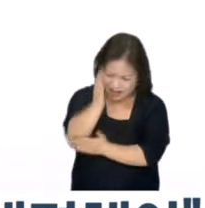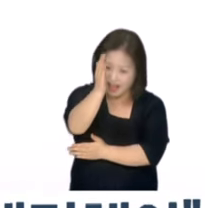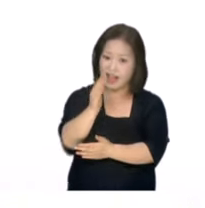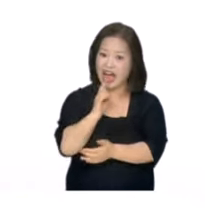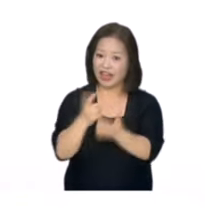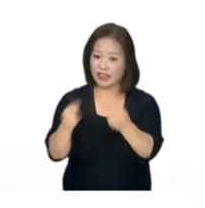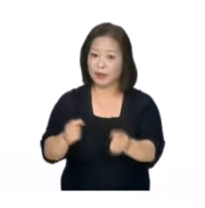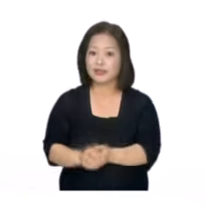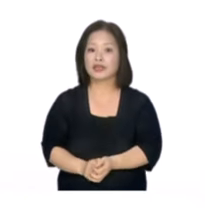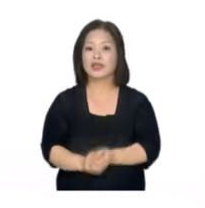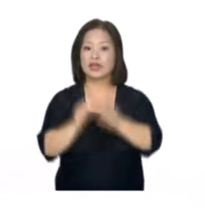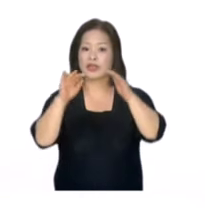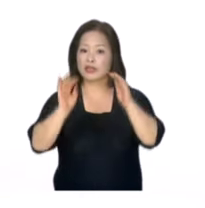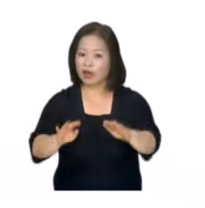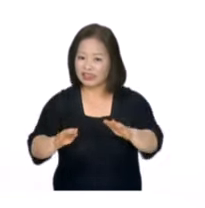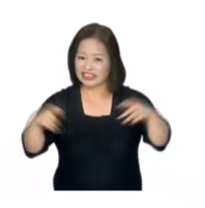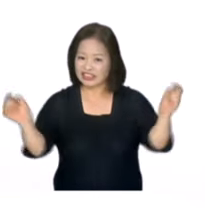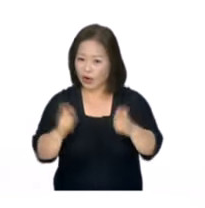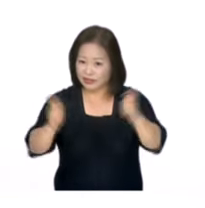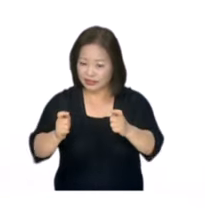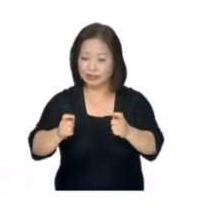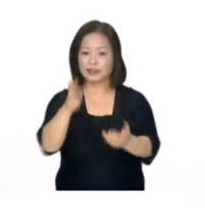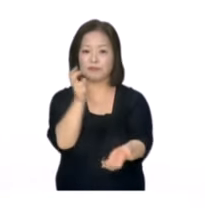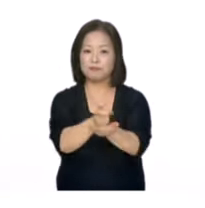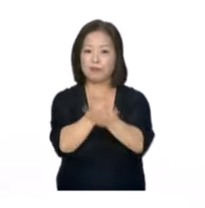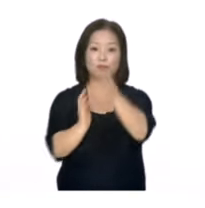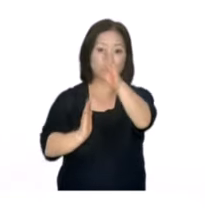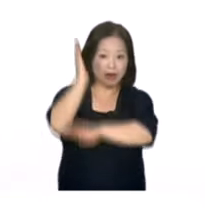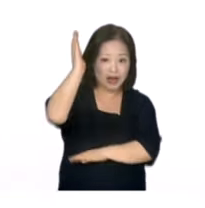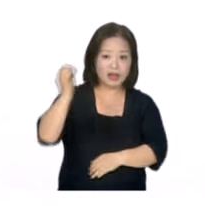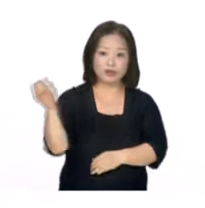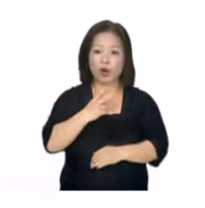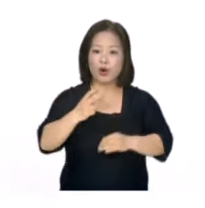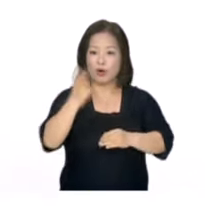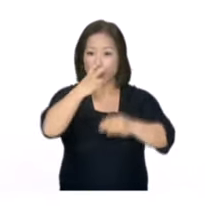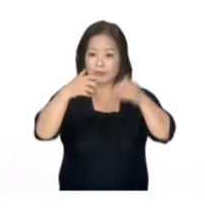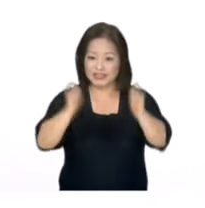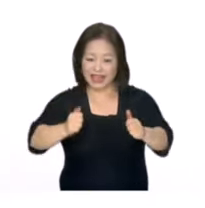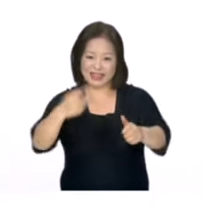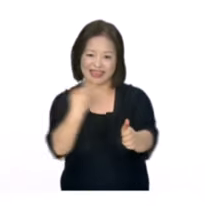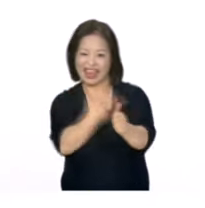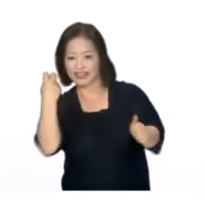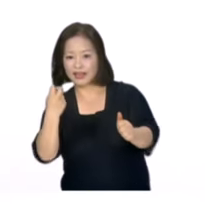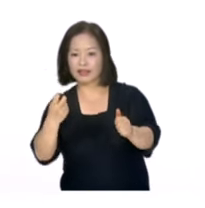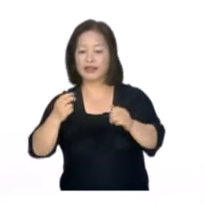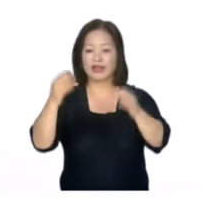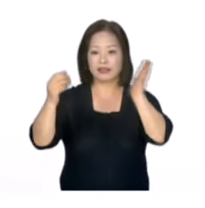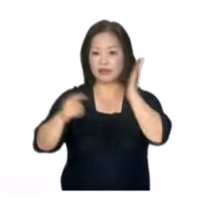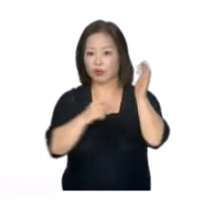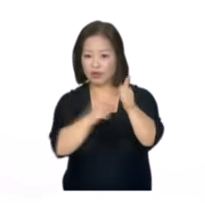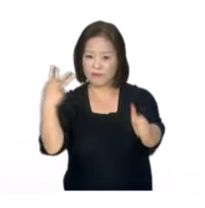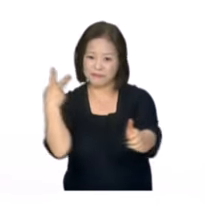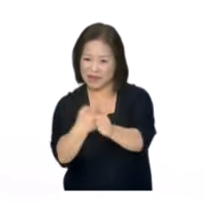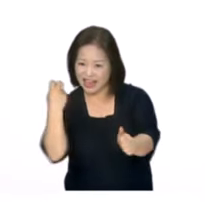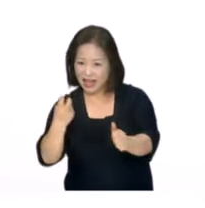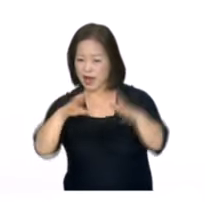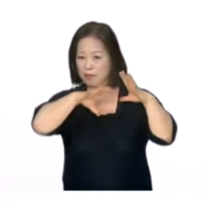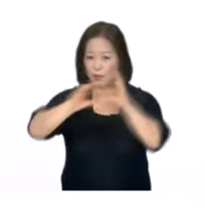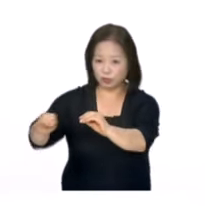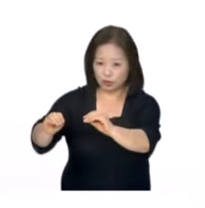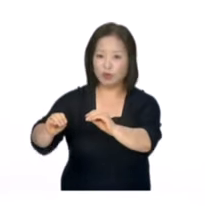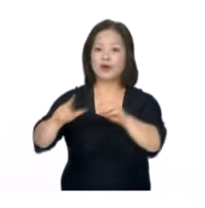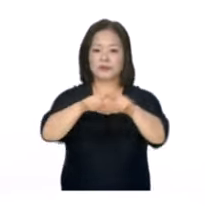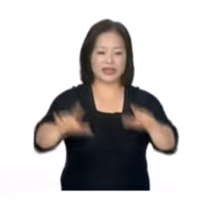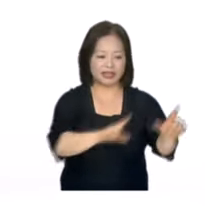정쟁적 입법 폭주, 검사 탄핵, 대통령 탄핵 시도부터 중단 선언하고 민생 현안